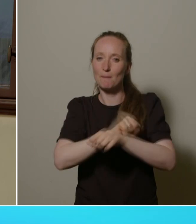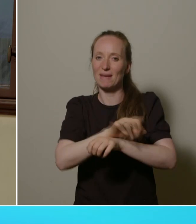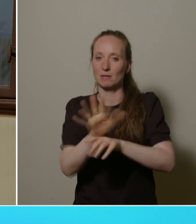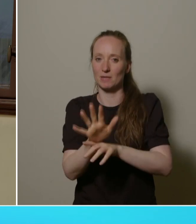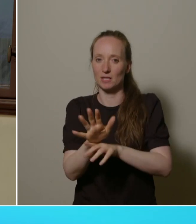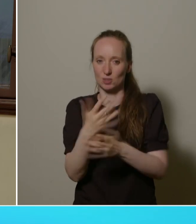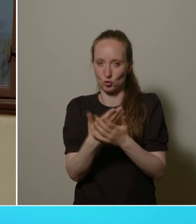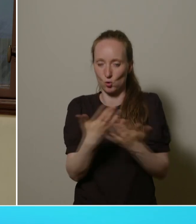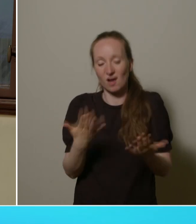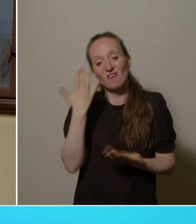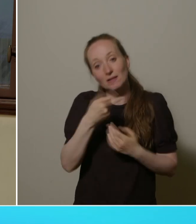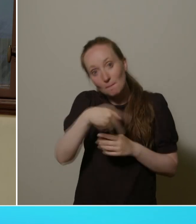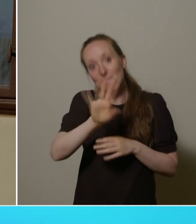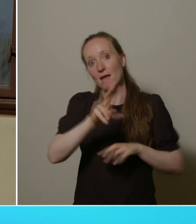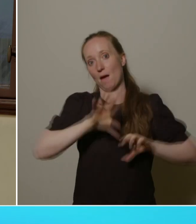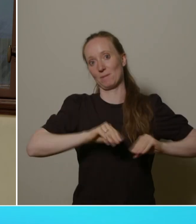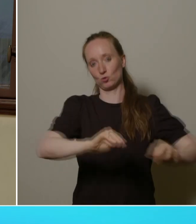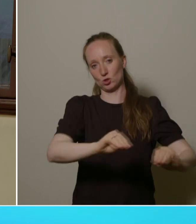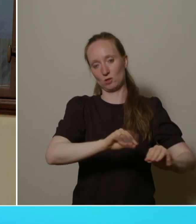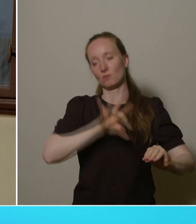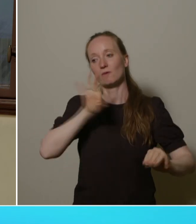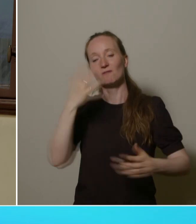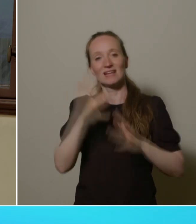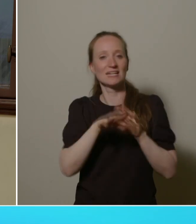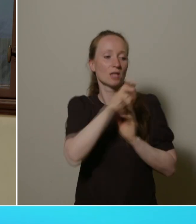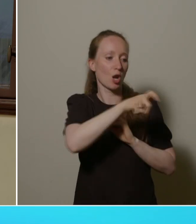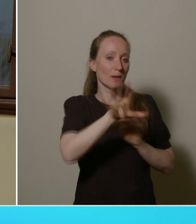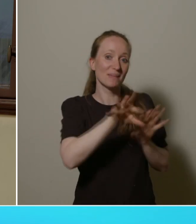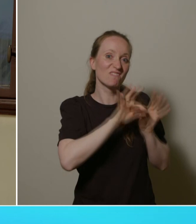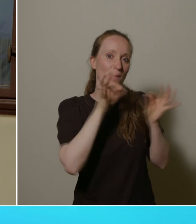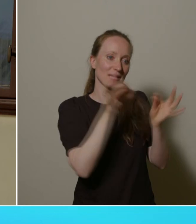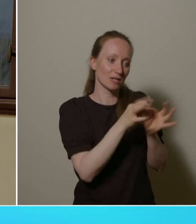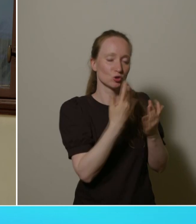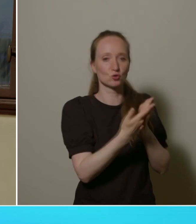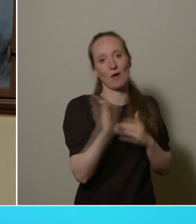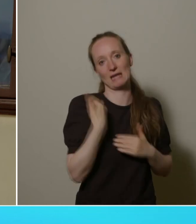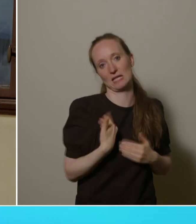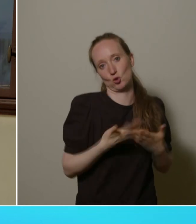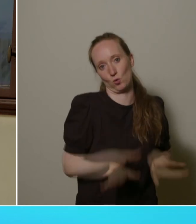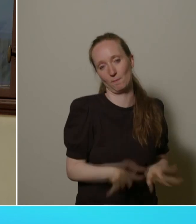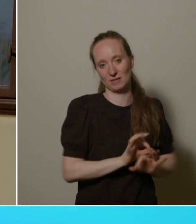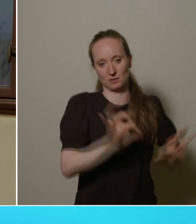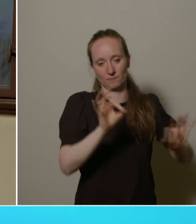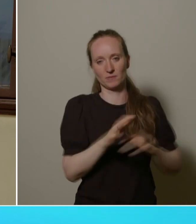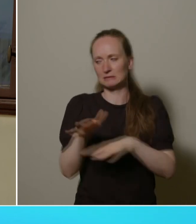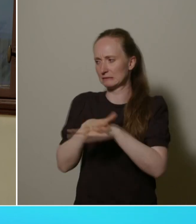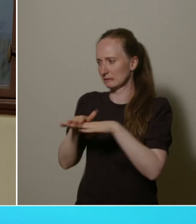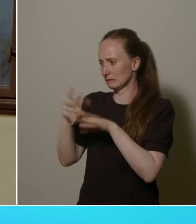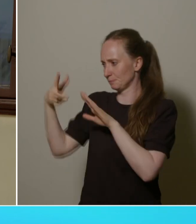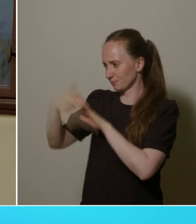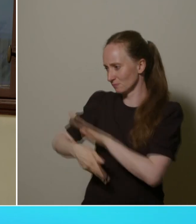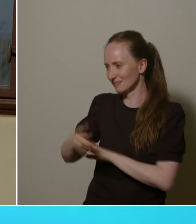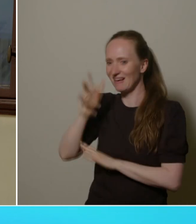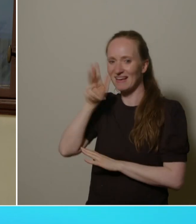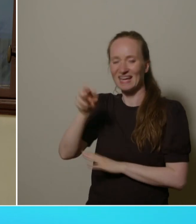haben, mehr genutzt werden können. Auch das würde für diejenigen mit Familie zu einer Entlastung führen. Verzeihung, Frau Güngör, Herr Wiese